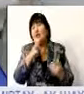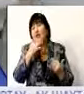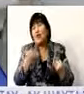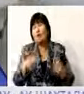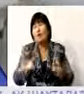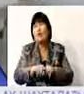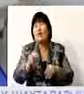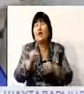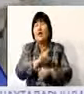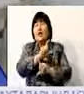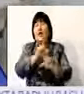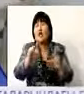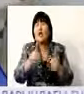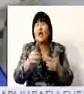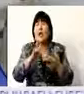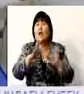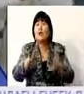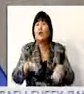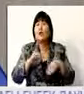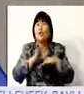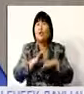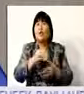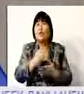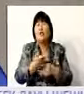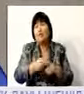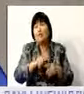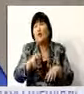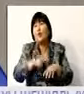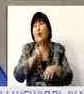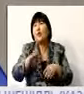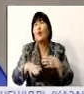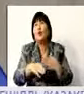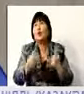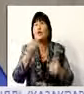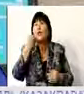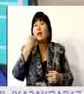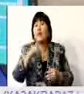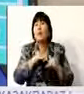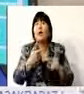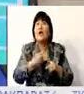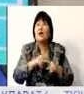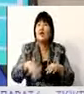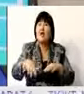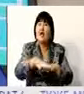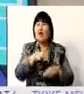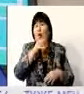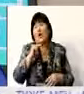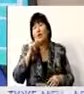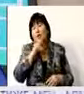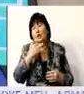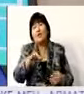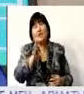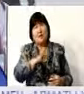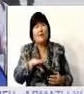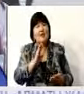үлгідегі емханада қызмет көрсету электронды түрде жүзеге асырылады. Бұл дәрігерлік көмек көрсету сапасын арттырады, әрі халықтың уақытын үнемдеуге